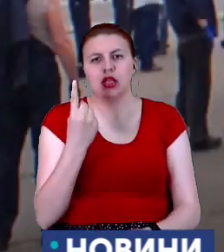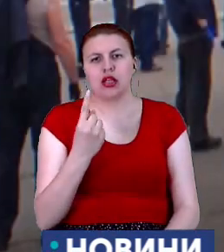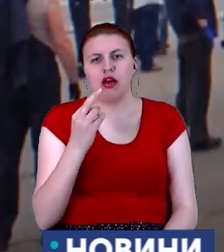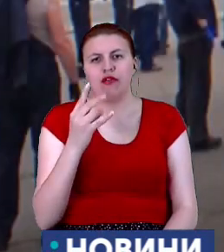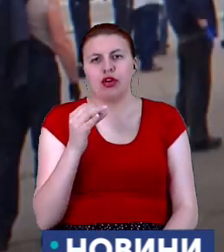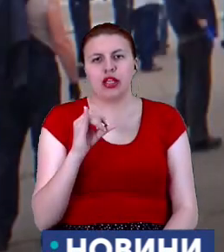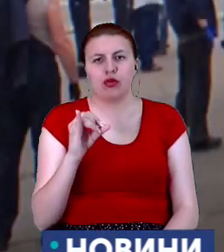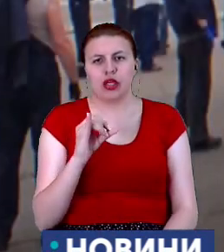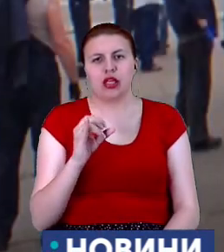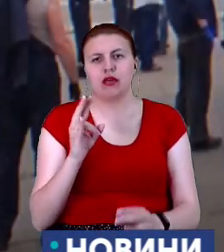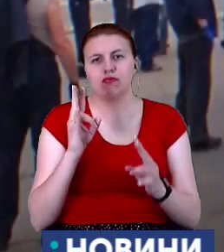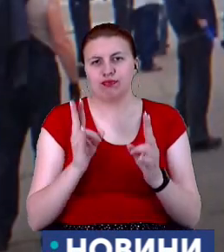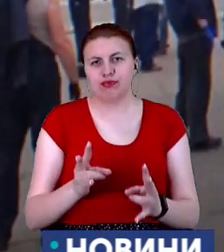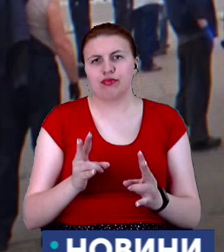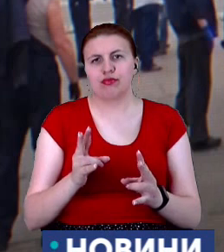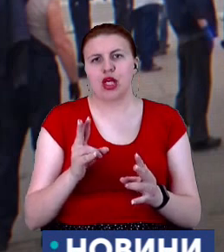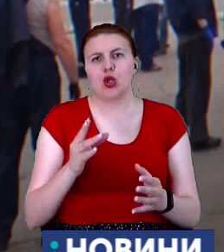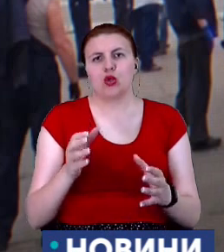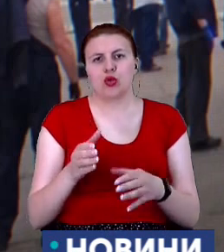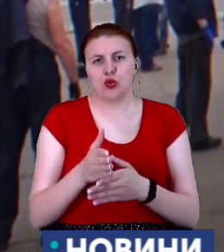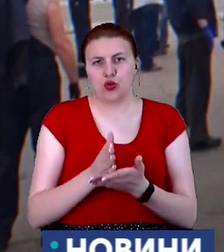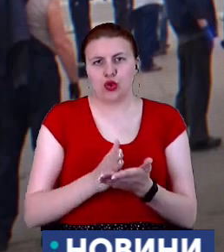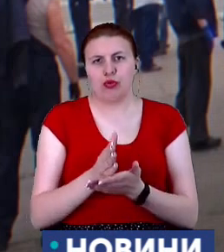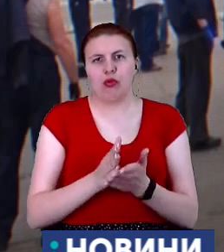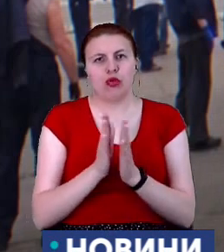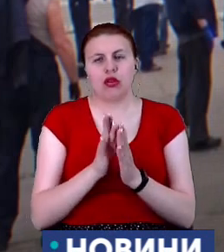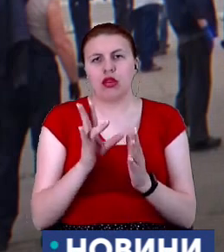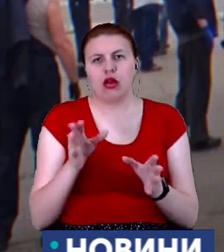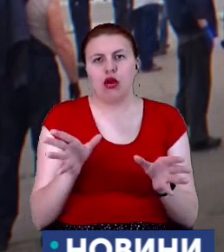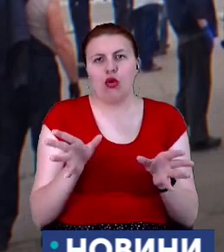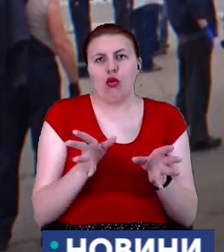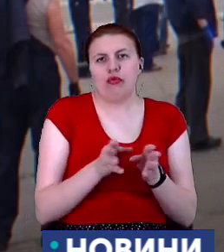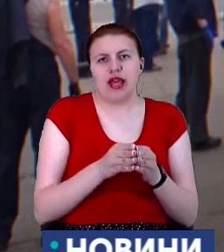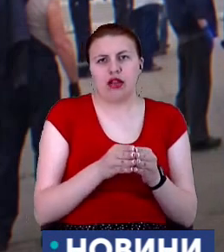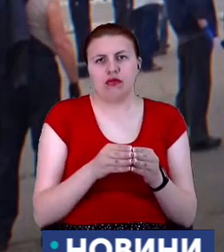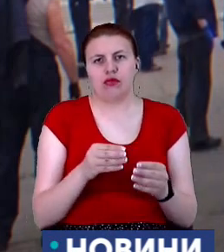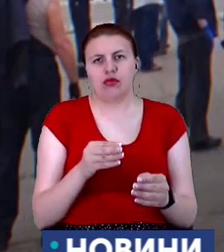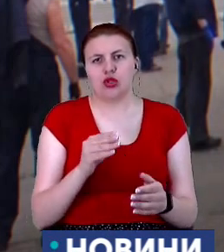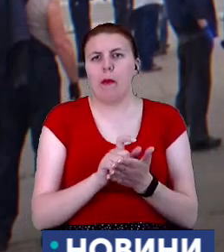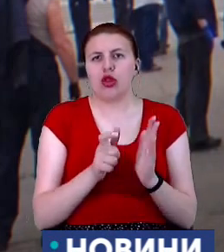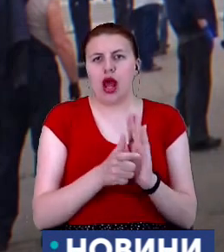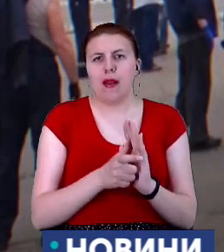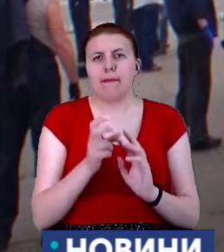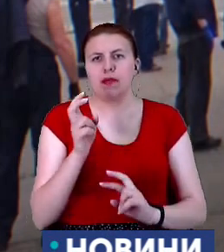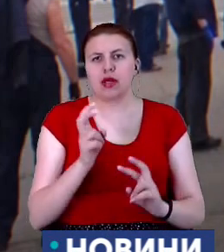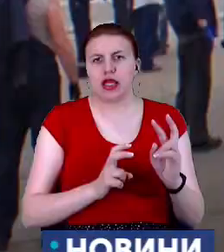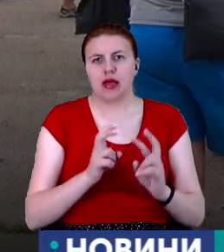диспетчерської служби. Просили не об'єднувати їх з комунальним підприємством «Житлосервіс Світанок». Чому, Влад Уколов